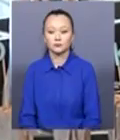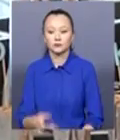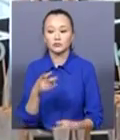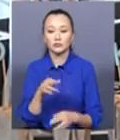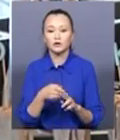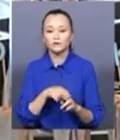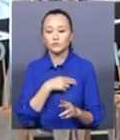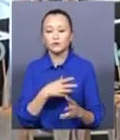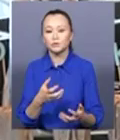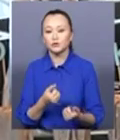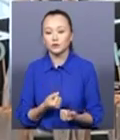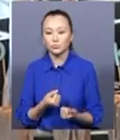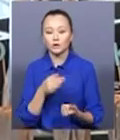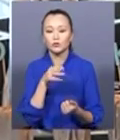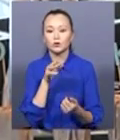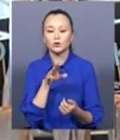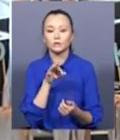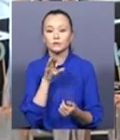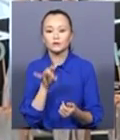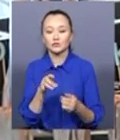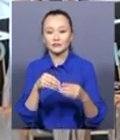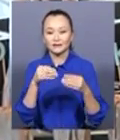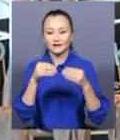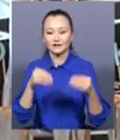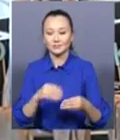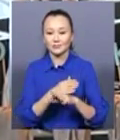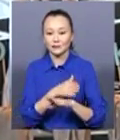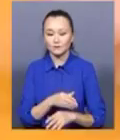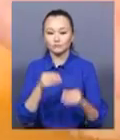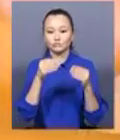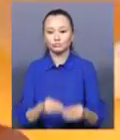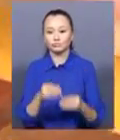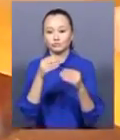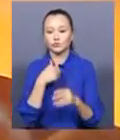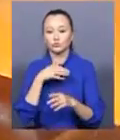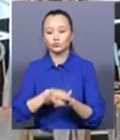Для этого мы берем тостерный хлеб. Заранее я его обжарил